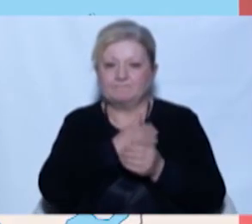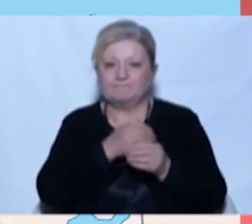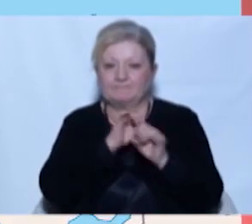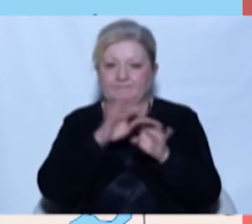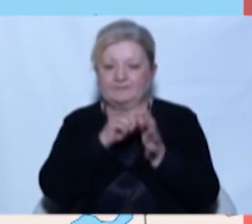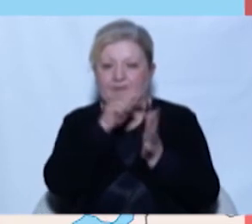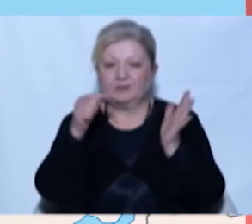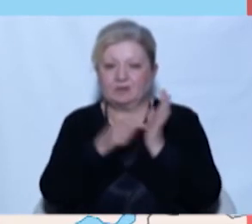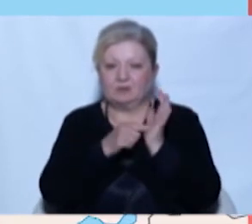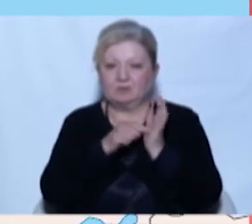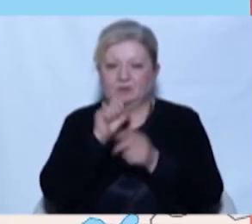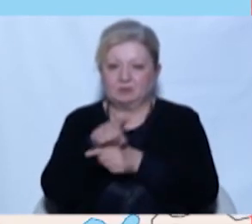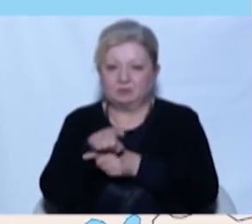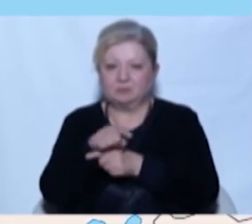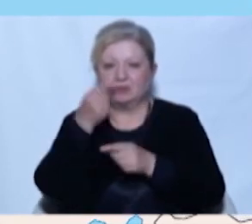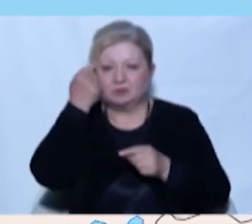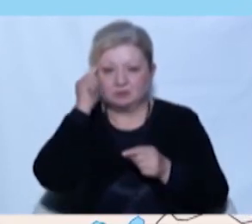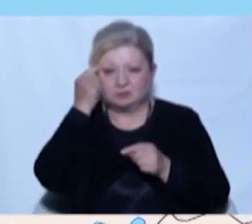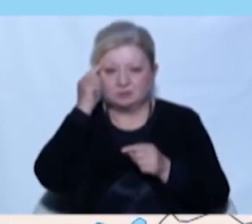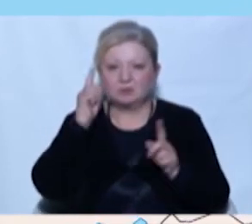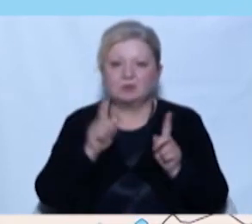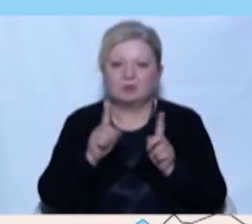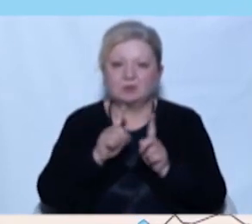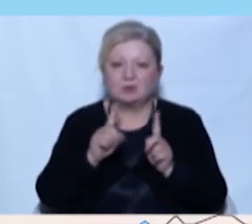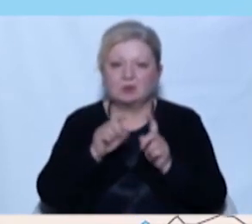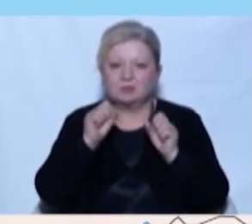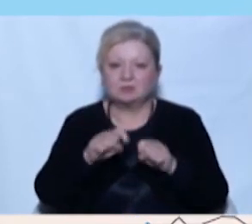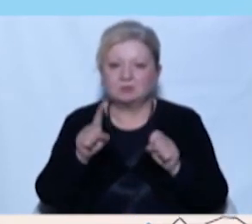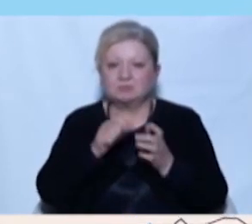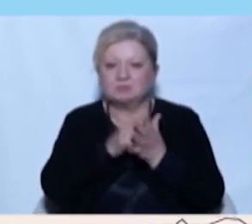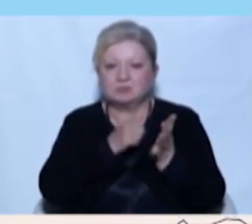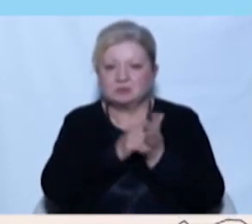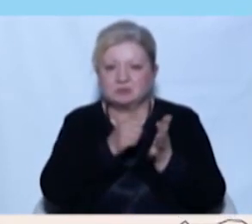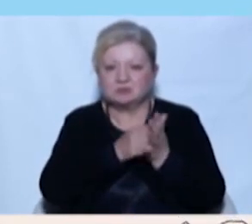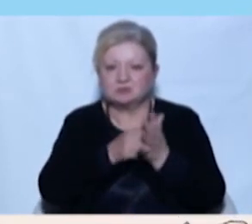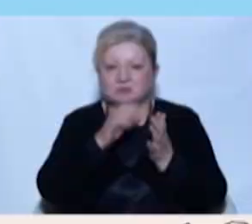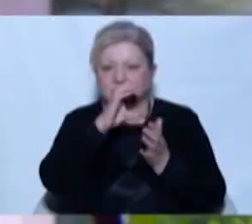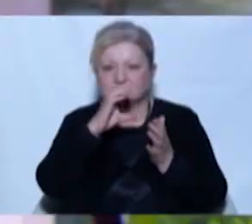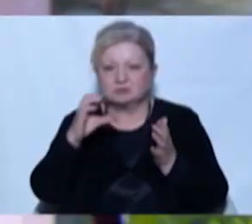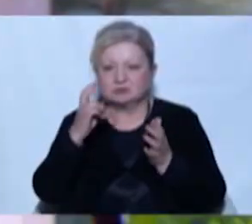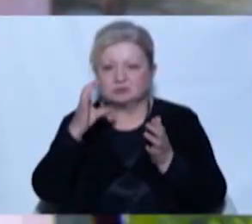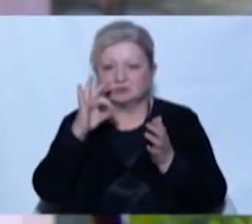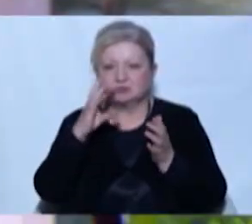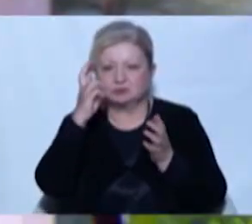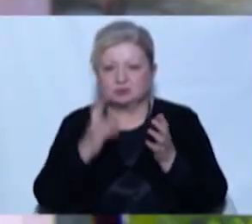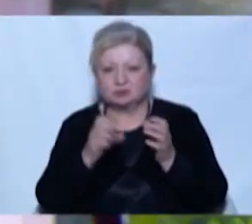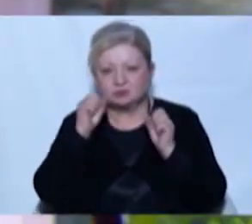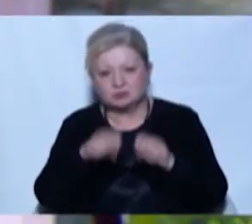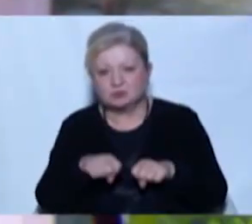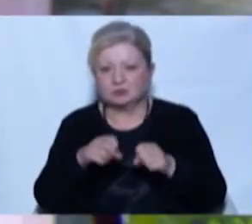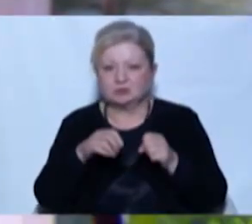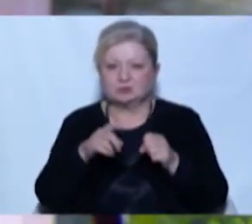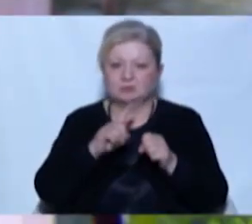მოგცეთ ასეთი დავალება. იფიქრეთ, რამ გამოიწვია სოციალისტური სისტემის დაშლა და შეიძლებოდა თუ არა